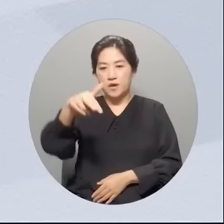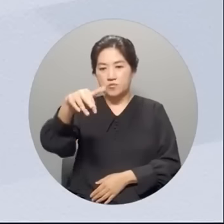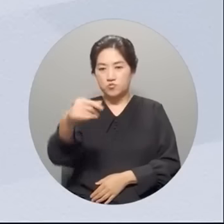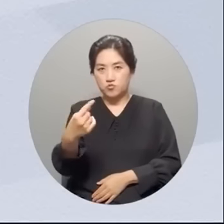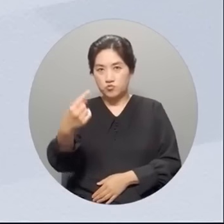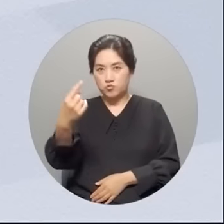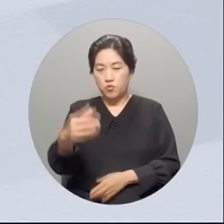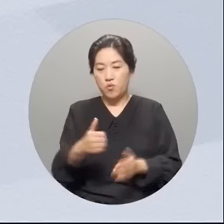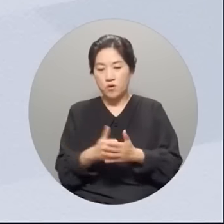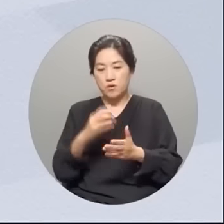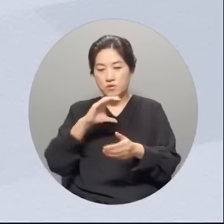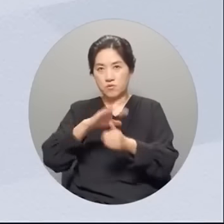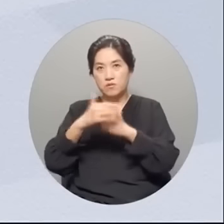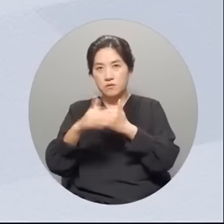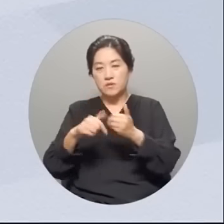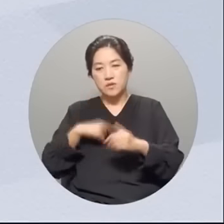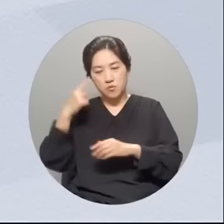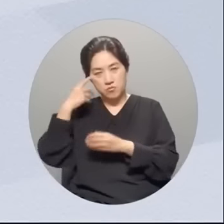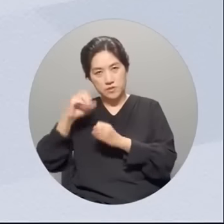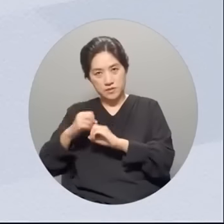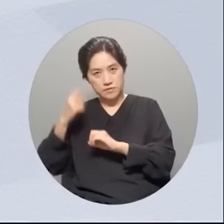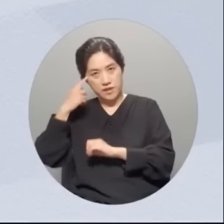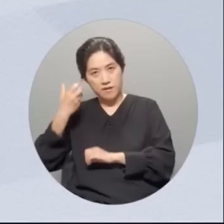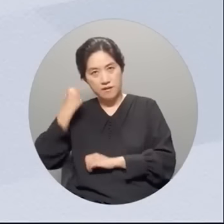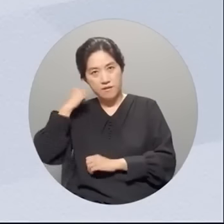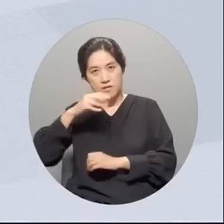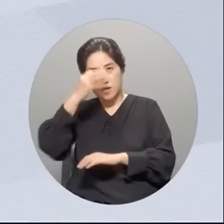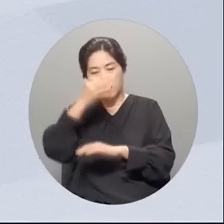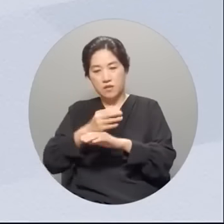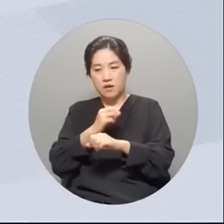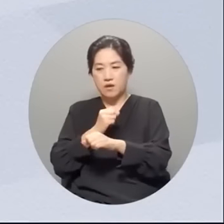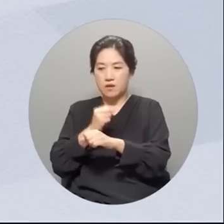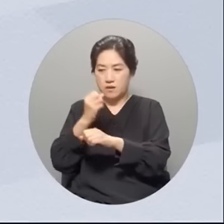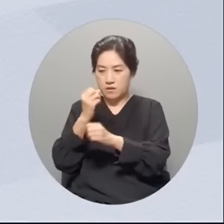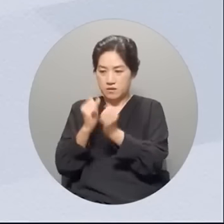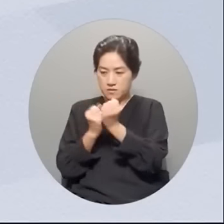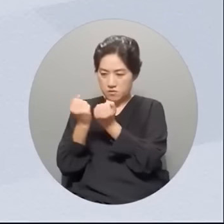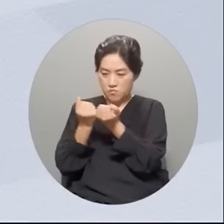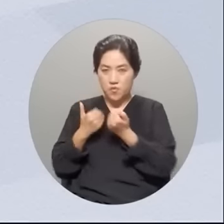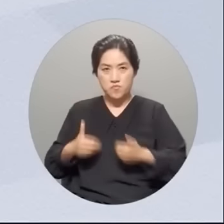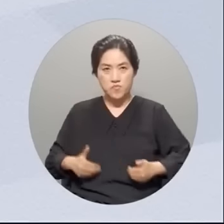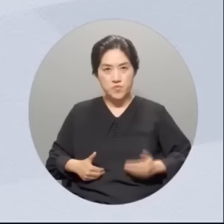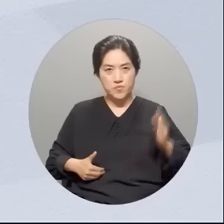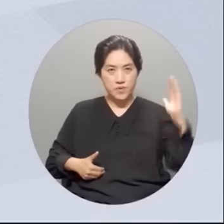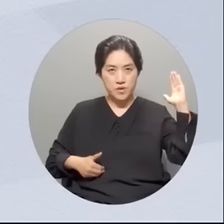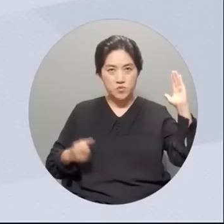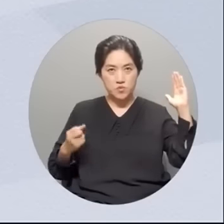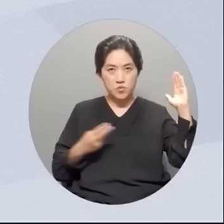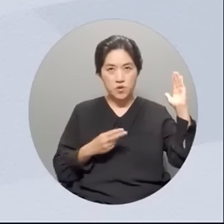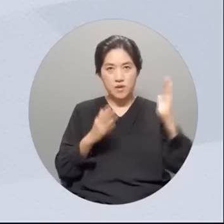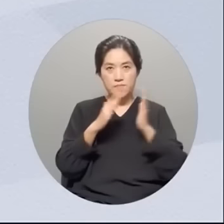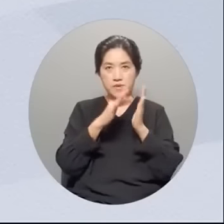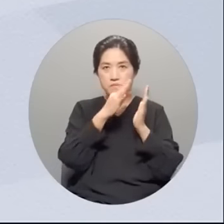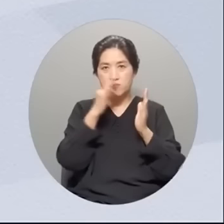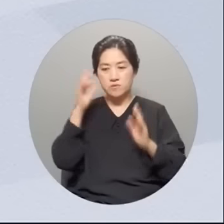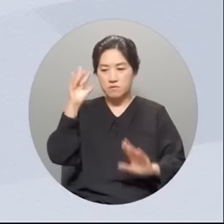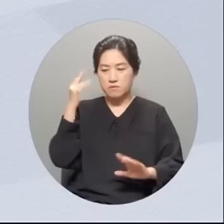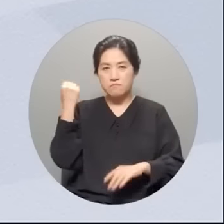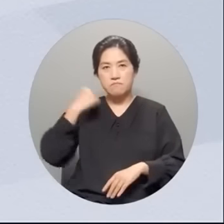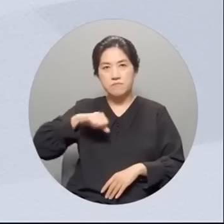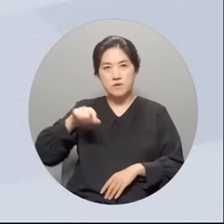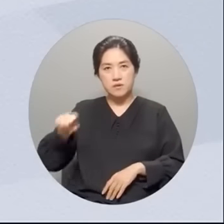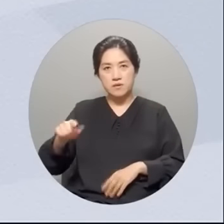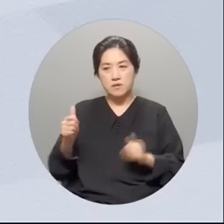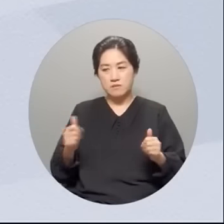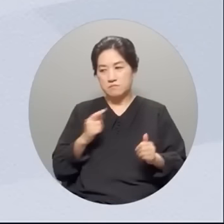선임 절차를 자의적인 시각으로 왜곡해 사과와 해명이 필요하다고 했습니다. 그리고 비밀 유지 서약을 위반한 것에